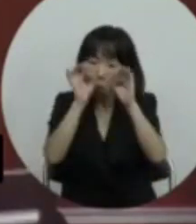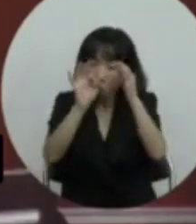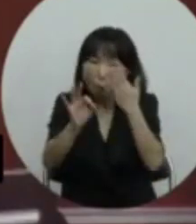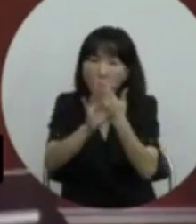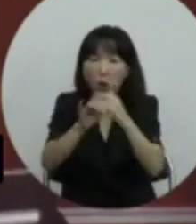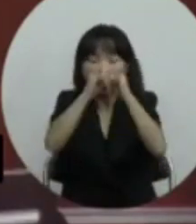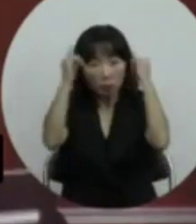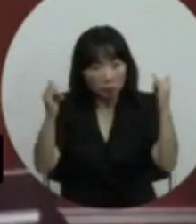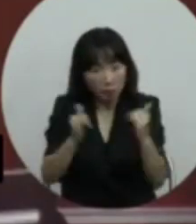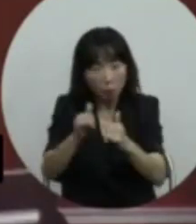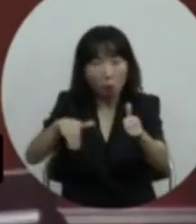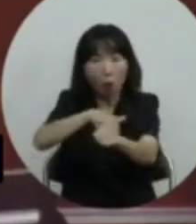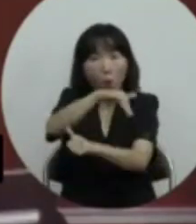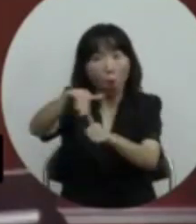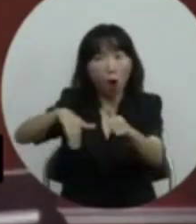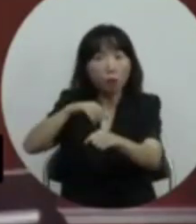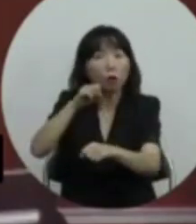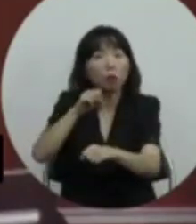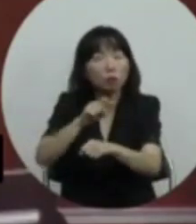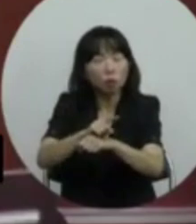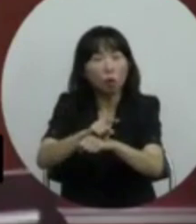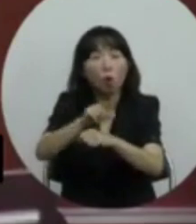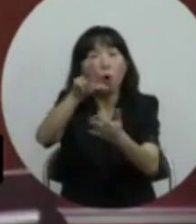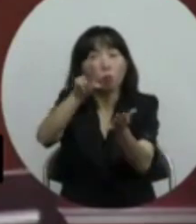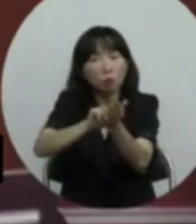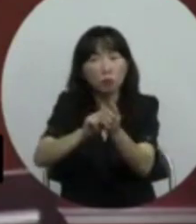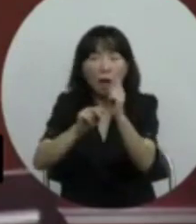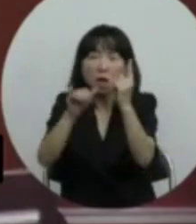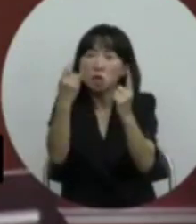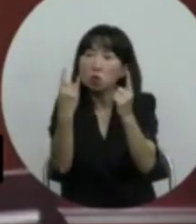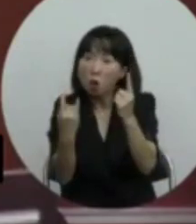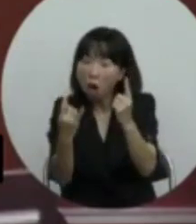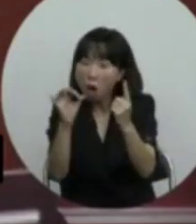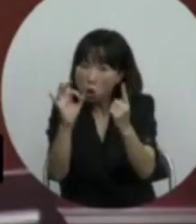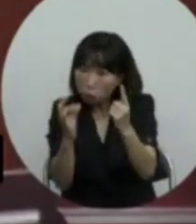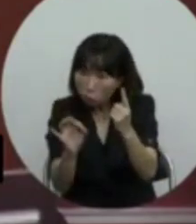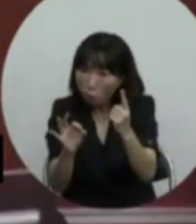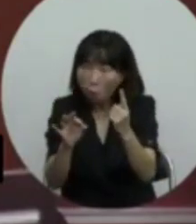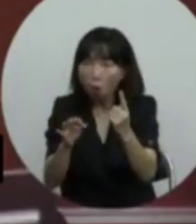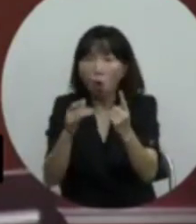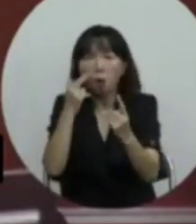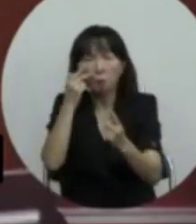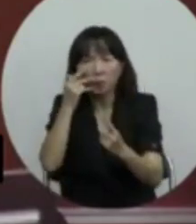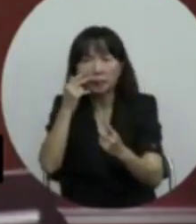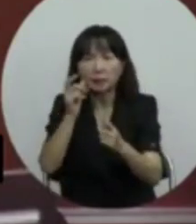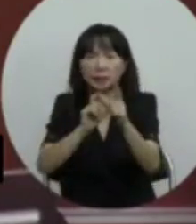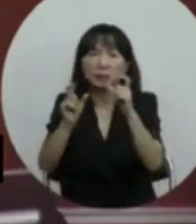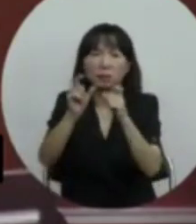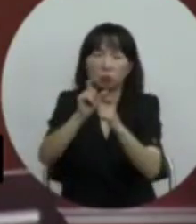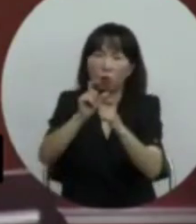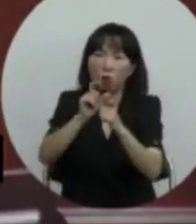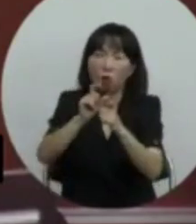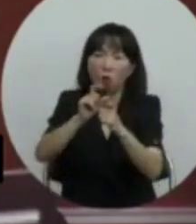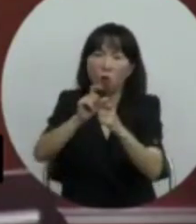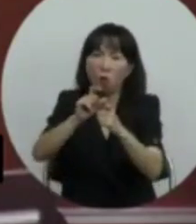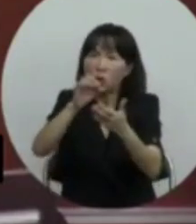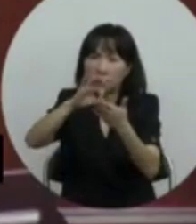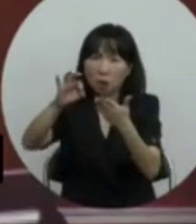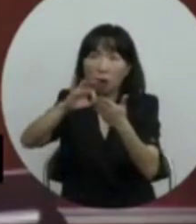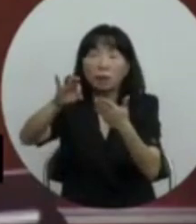환경적 문제로 대두되고 있는 일회용컵 사용 줄이기 프로젝트를 또스잔이라는 명칭의